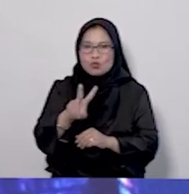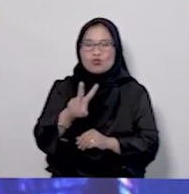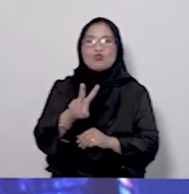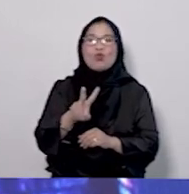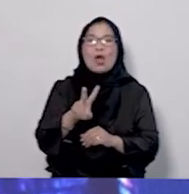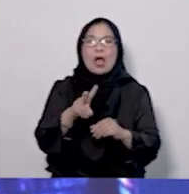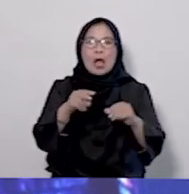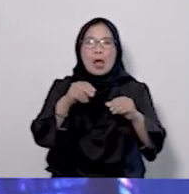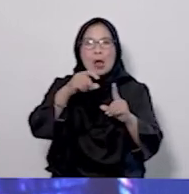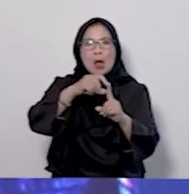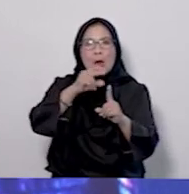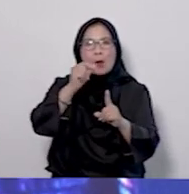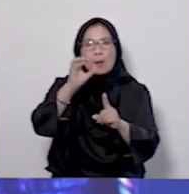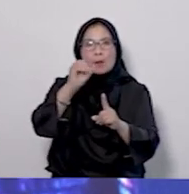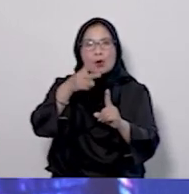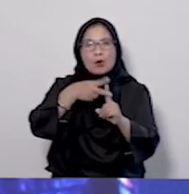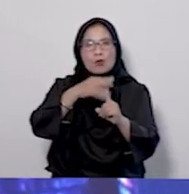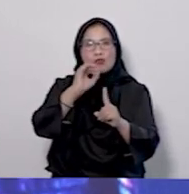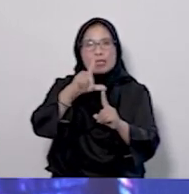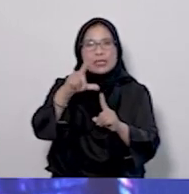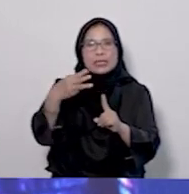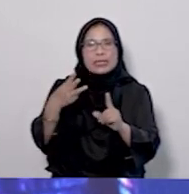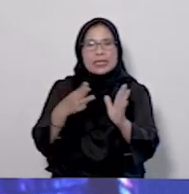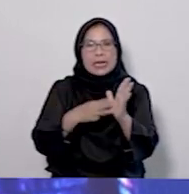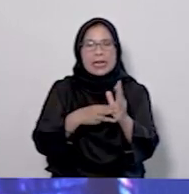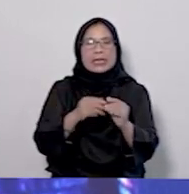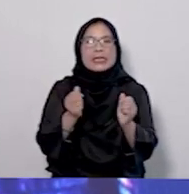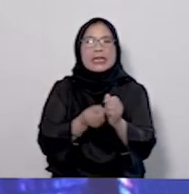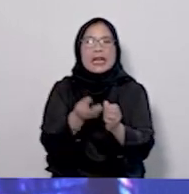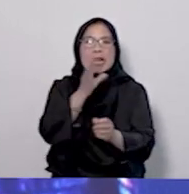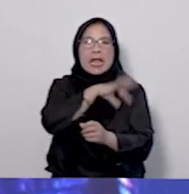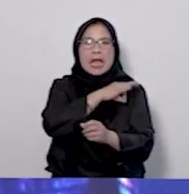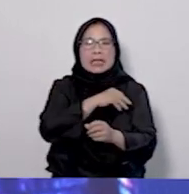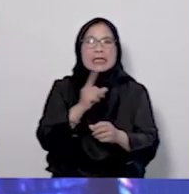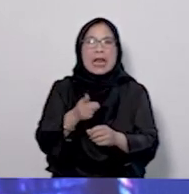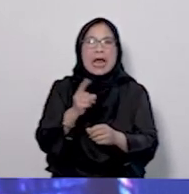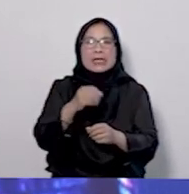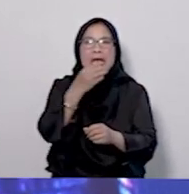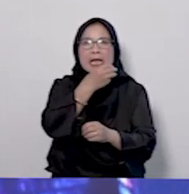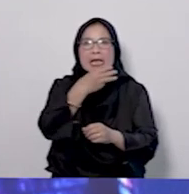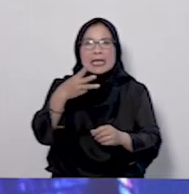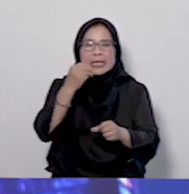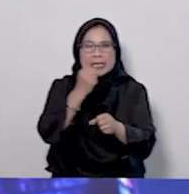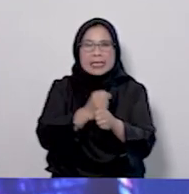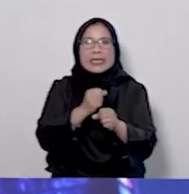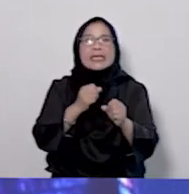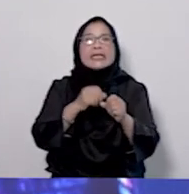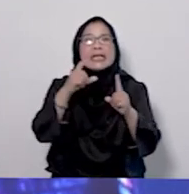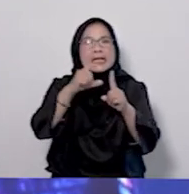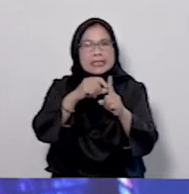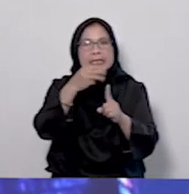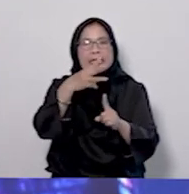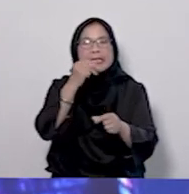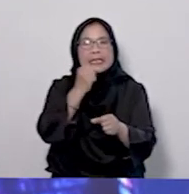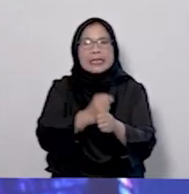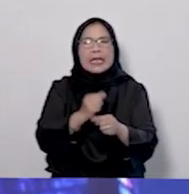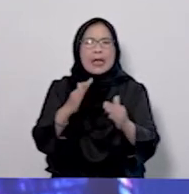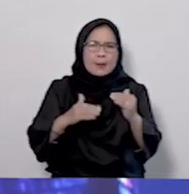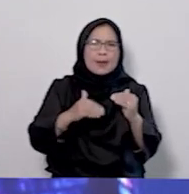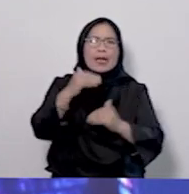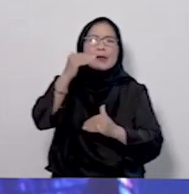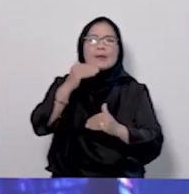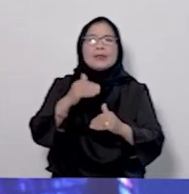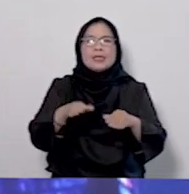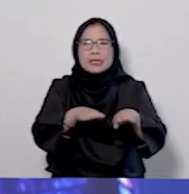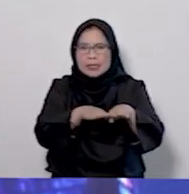propilen glikol dengan hasil terdapat kandungan EG dan deg yang melebihi standar